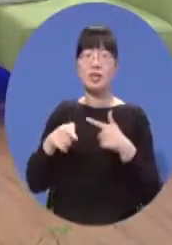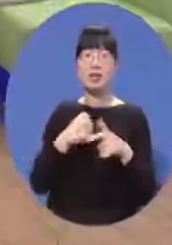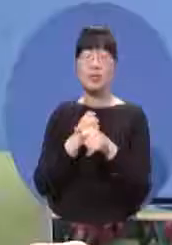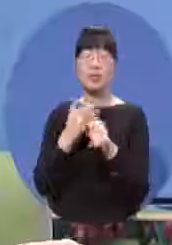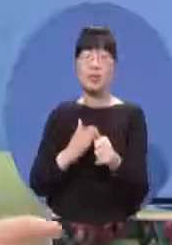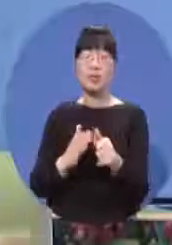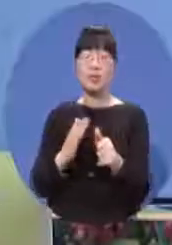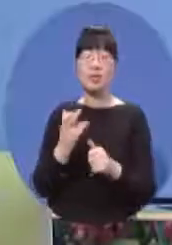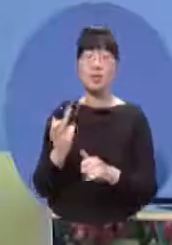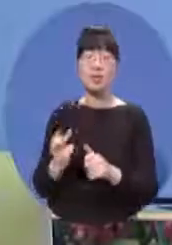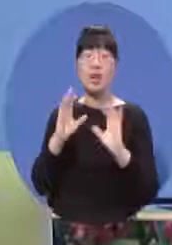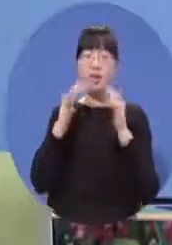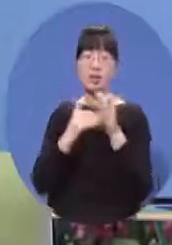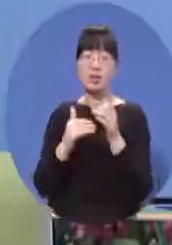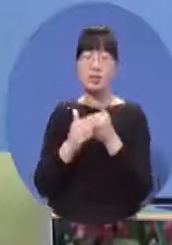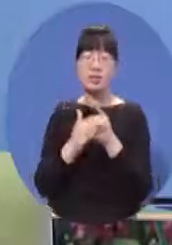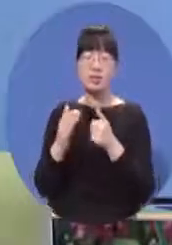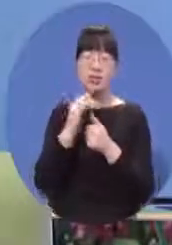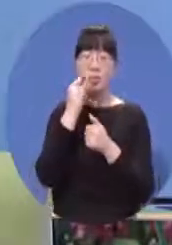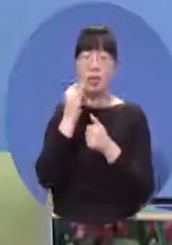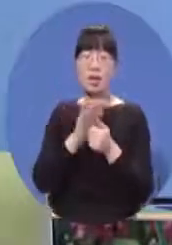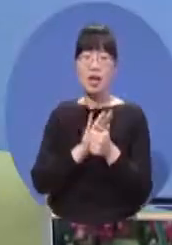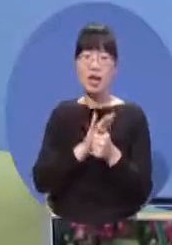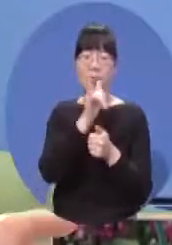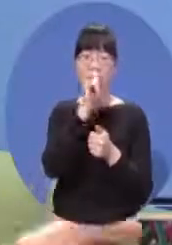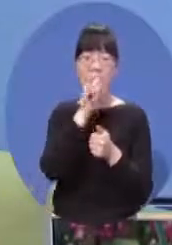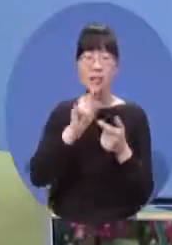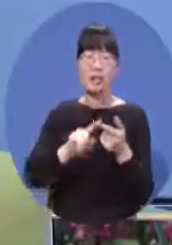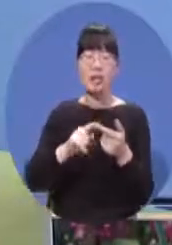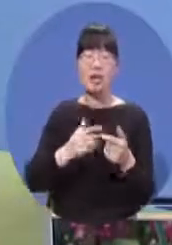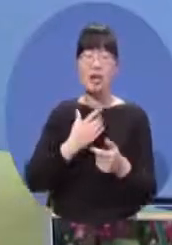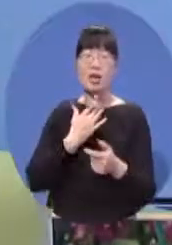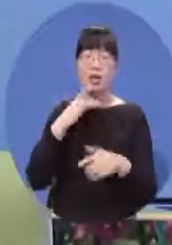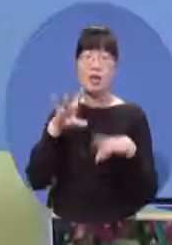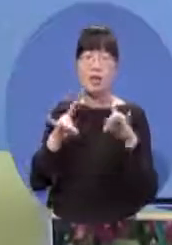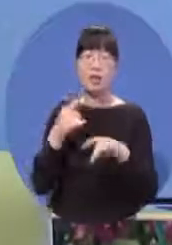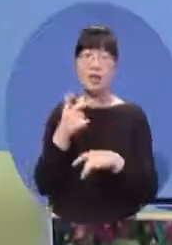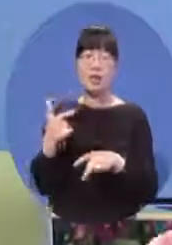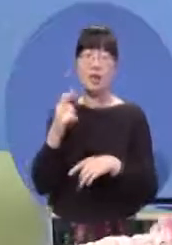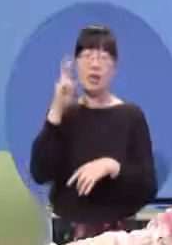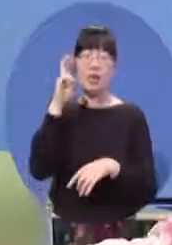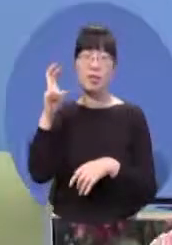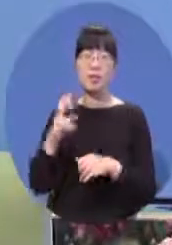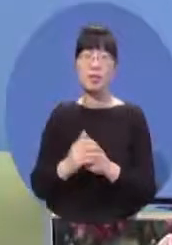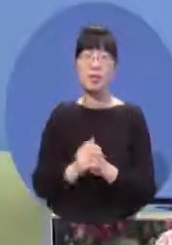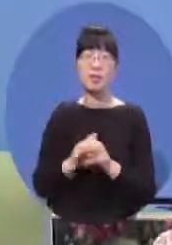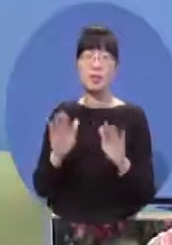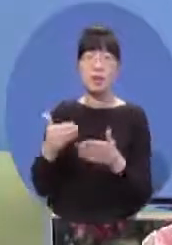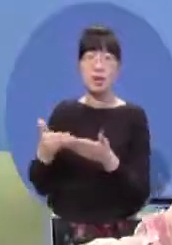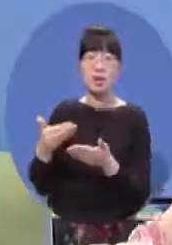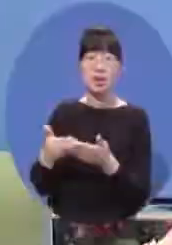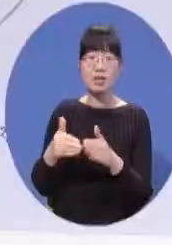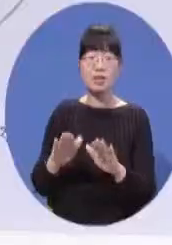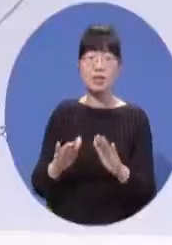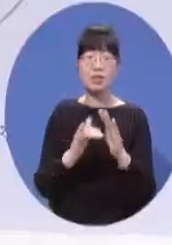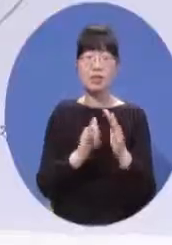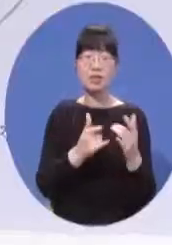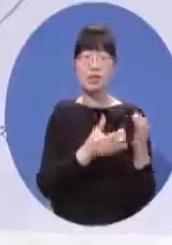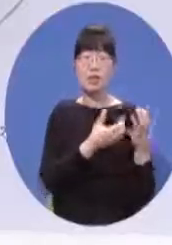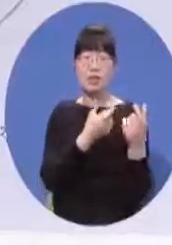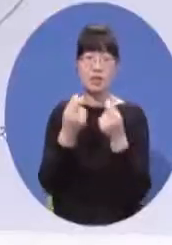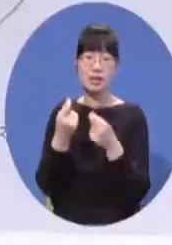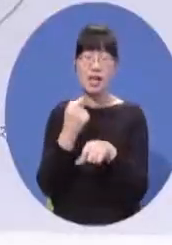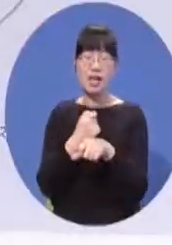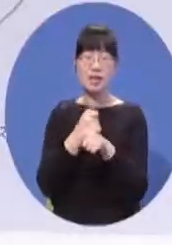동생은 어리니까 엄마가 그걸 해주고 있을 거란 그렇죠. 말이죠. 그러니까 이제 거기에 대한 갈망이 좀 더 많아질 것 같고요. 네. 이 그림은 가족 그림인가요? 예, 가족끼리 뭐 함께하고